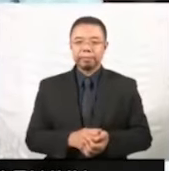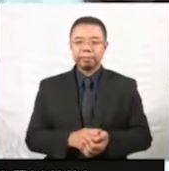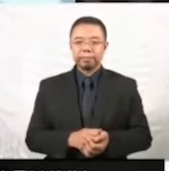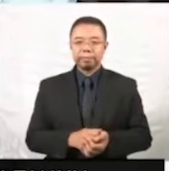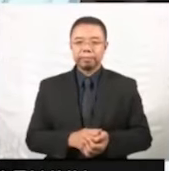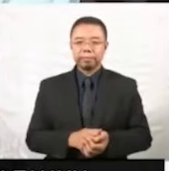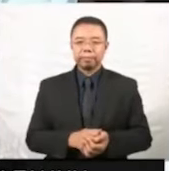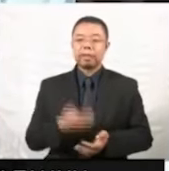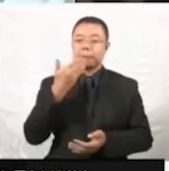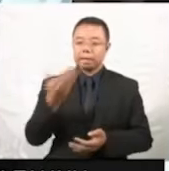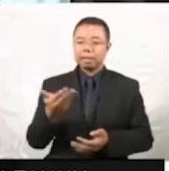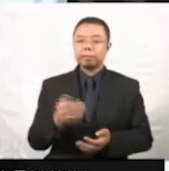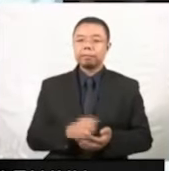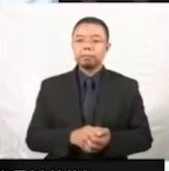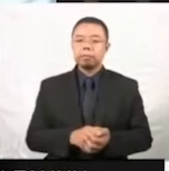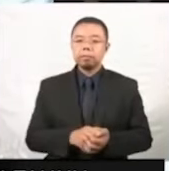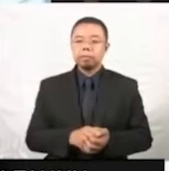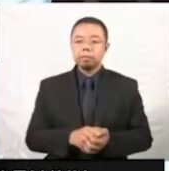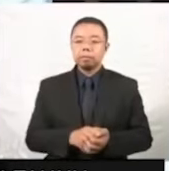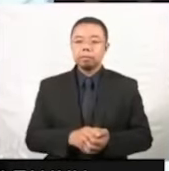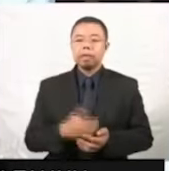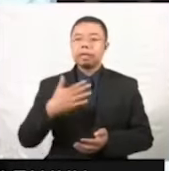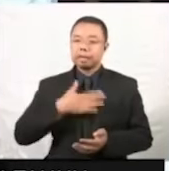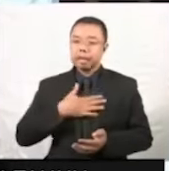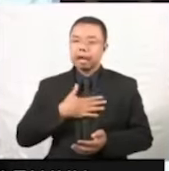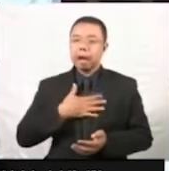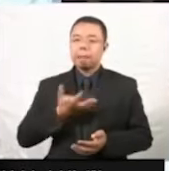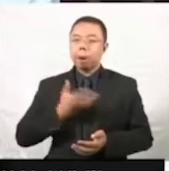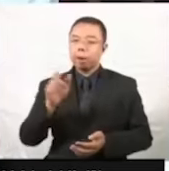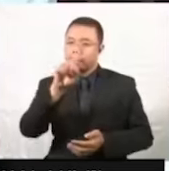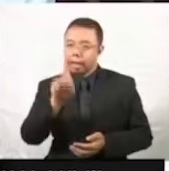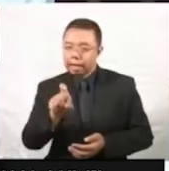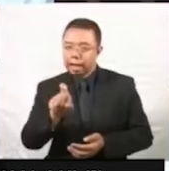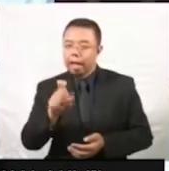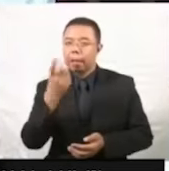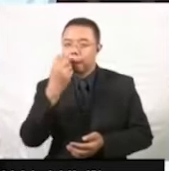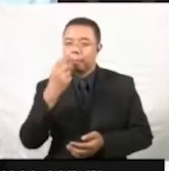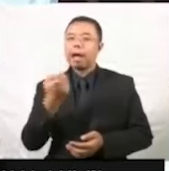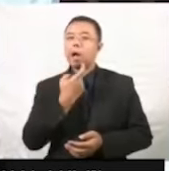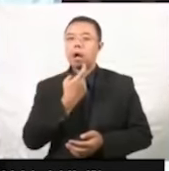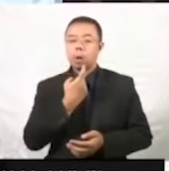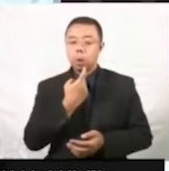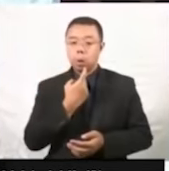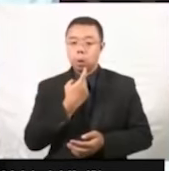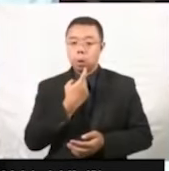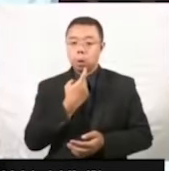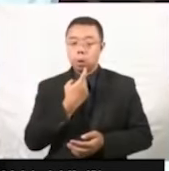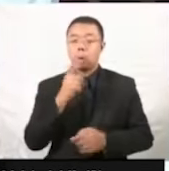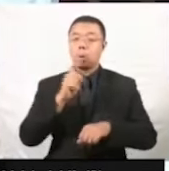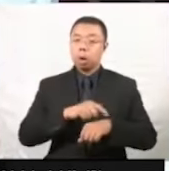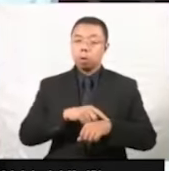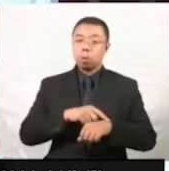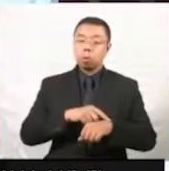silakan Terima kasih saya izin bertanya dengan Pak Rano Karno